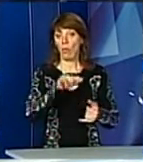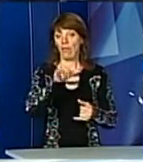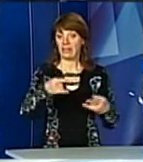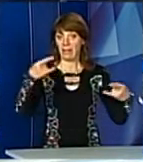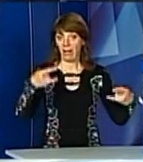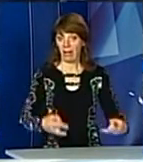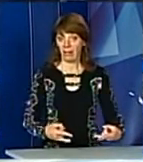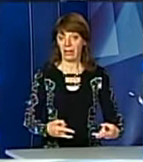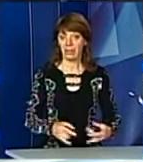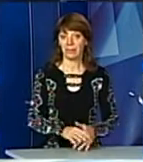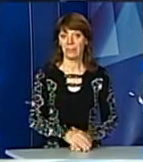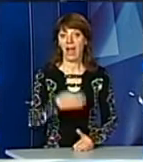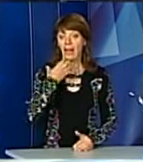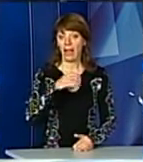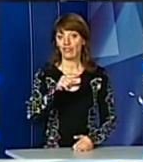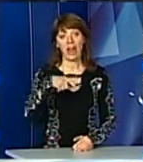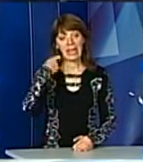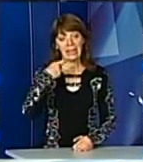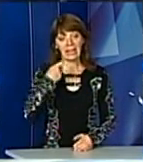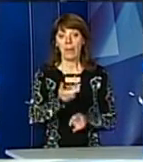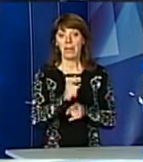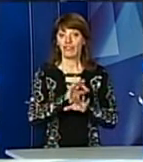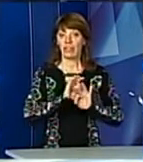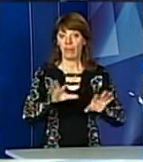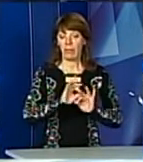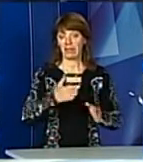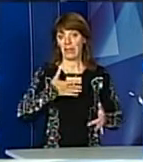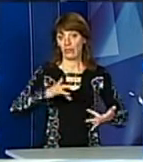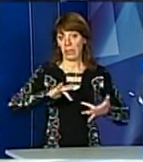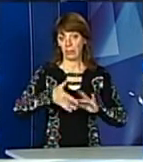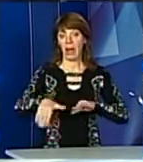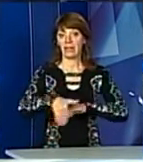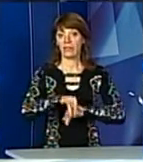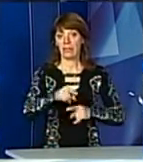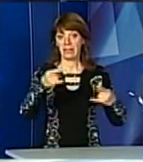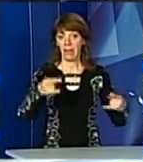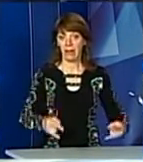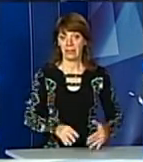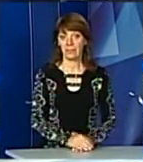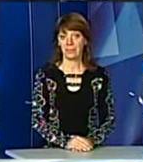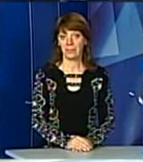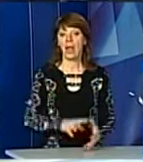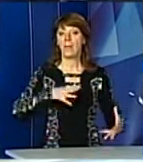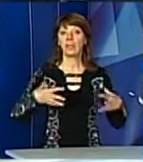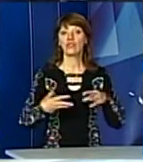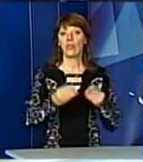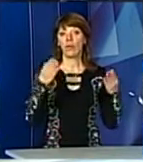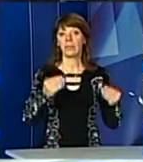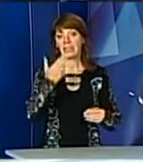261-6901 – це номер телефону гарячої лінії новин. Більше інформації на інтернет-порталі львів.тв.